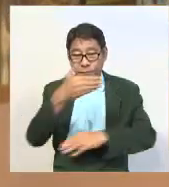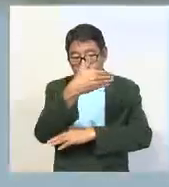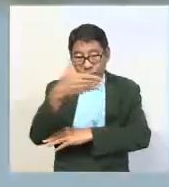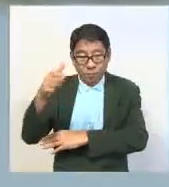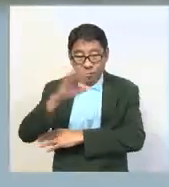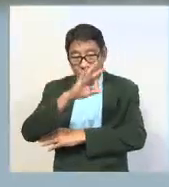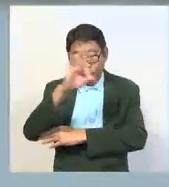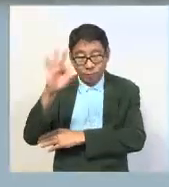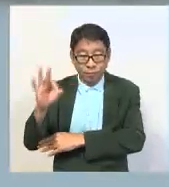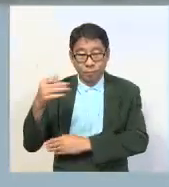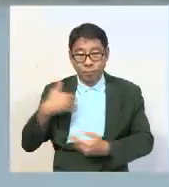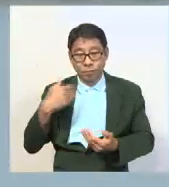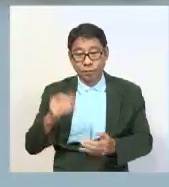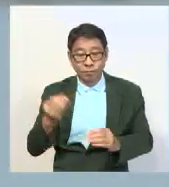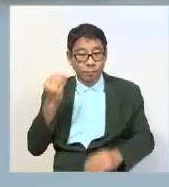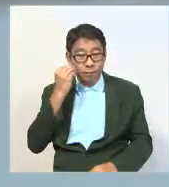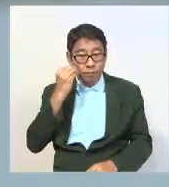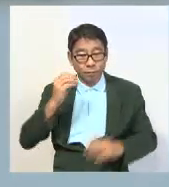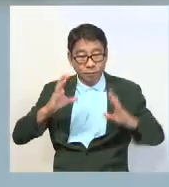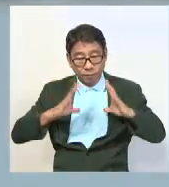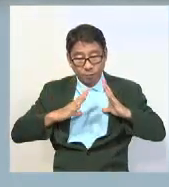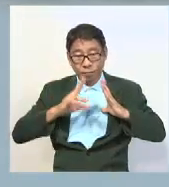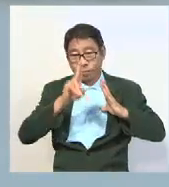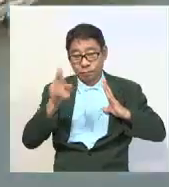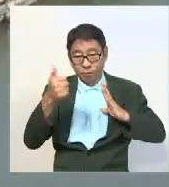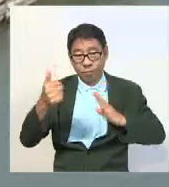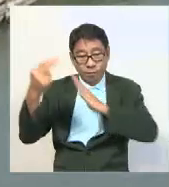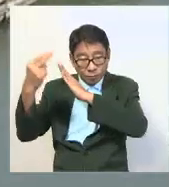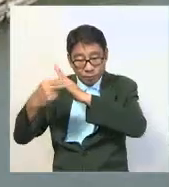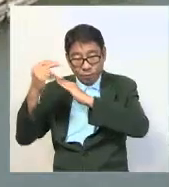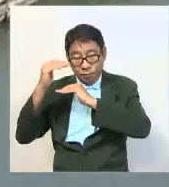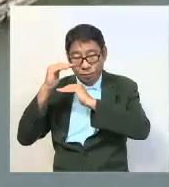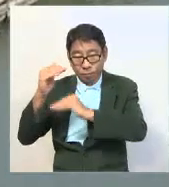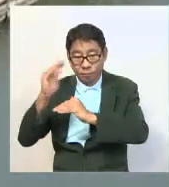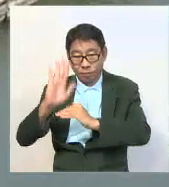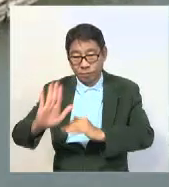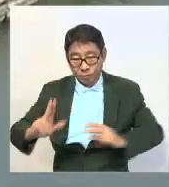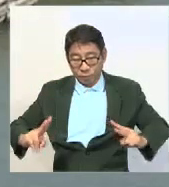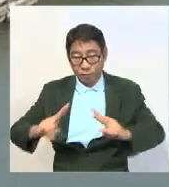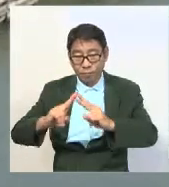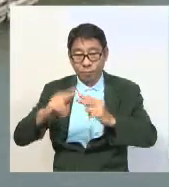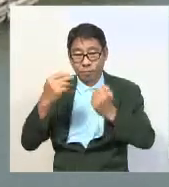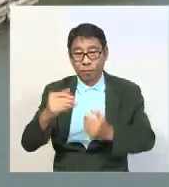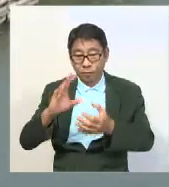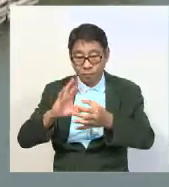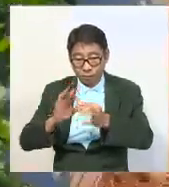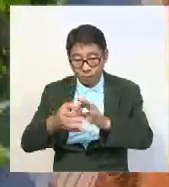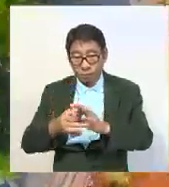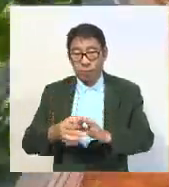ฐส่วนค่าที่พักจะใช้ได้ต้องเป็นโรงแรมตามกำหนดของกระทรวงการท่องเที่ยวและกีฬ